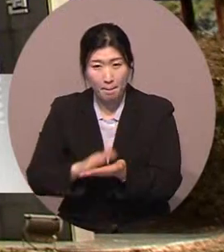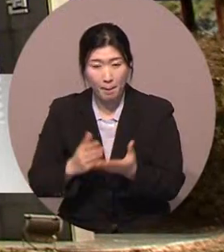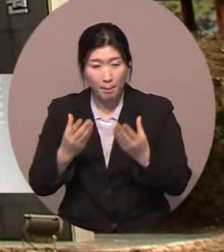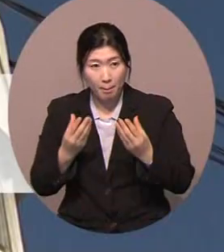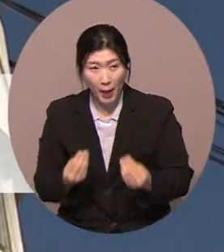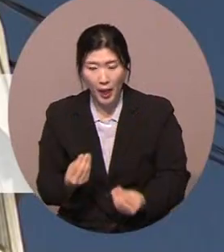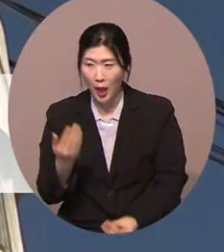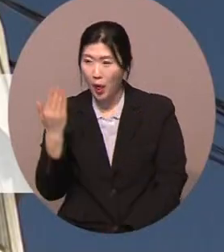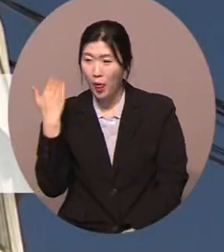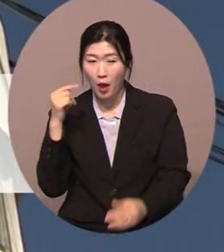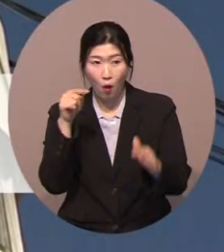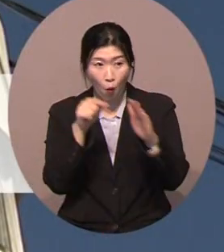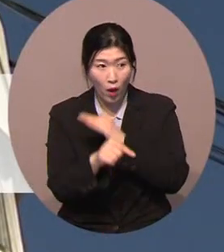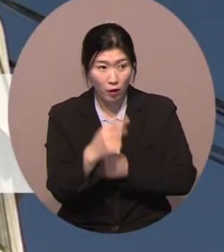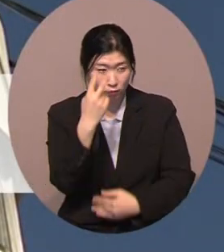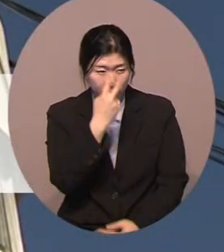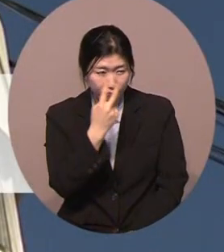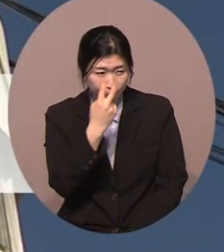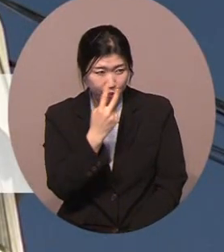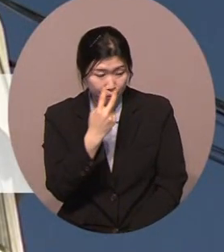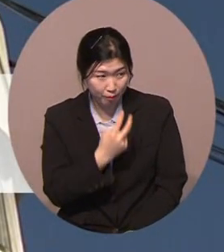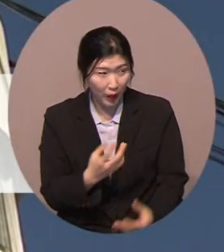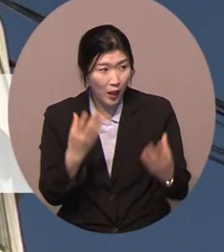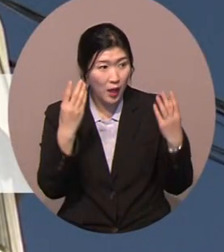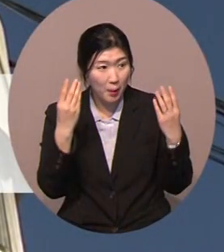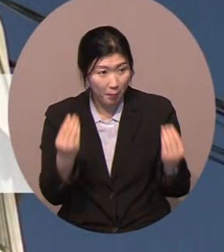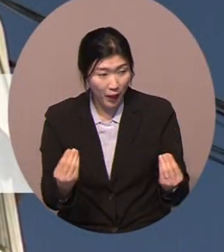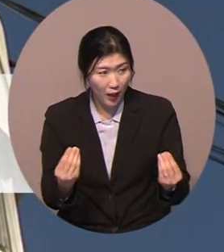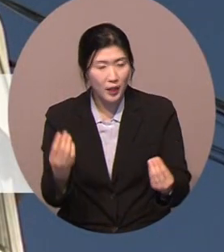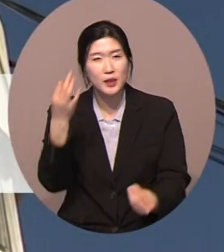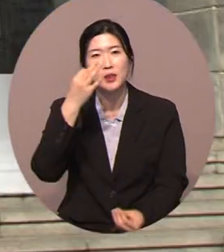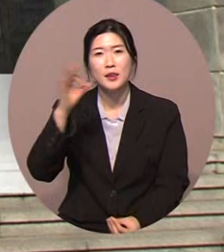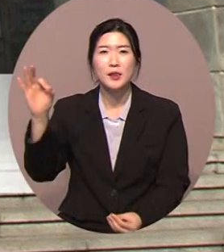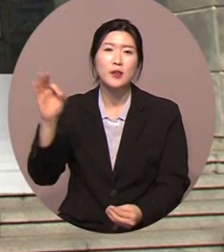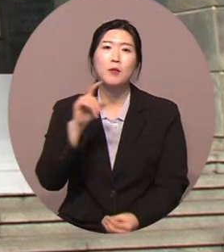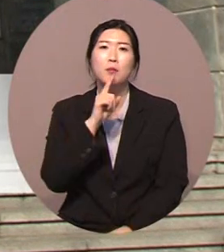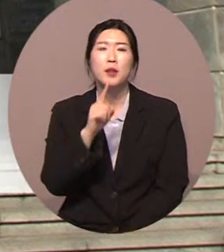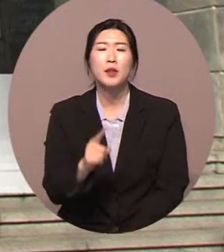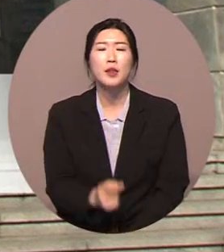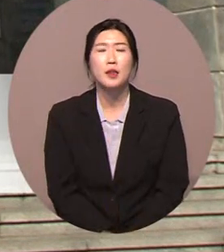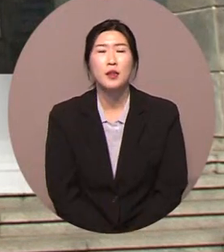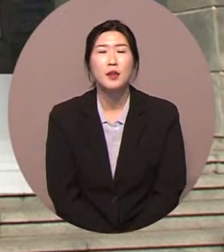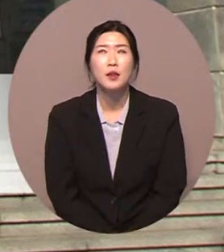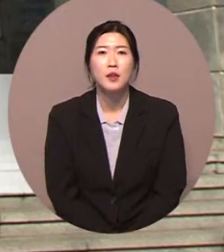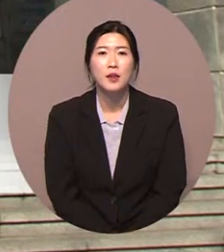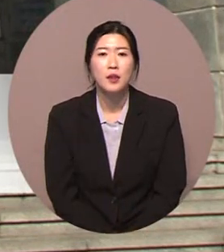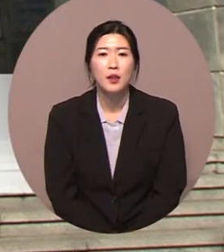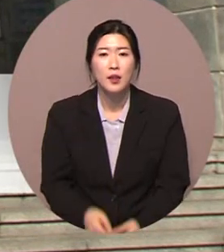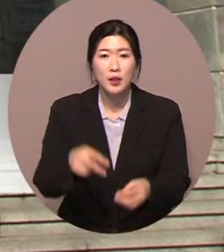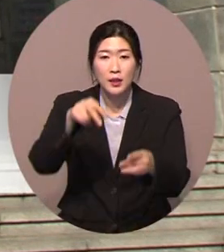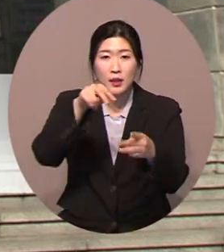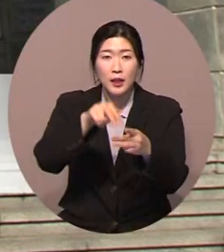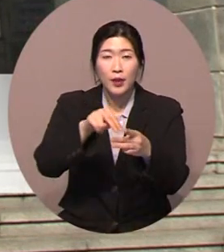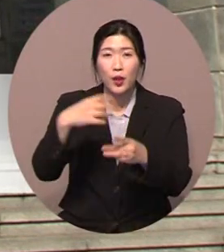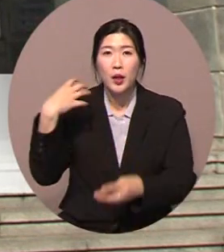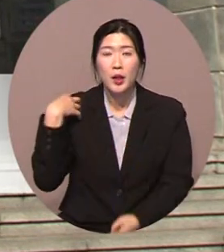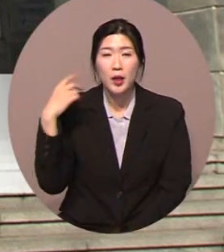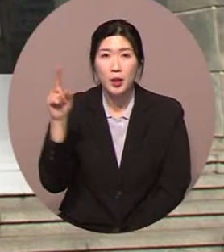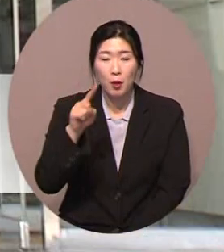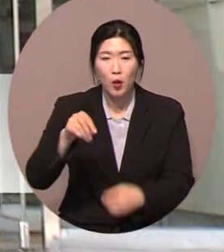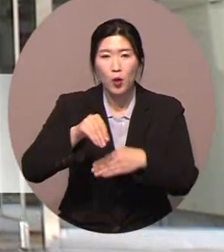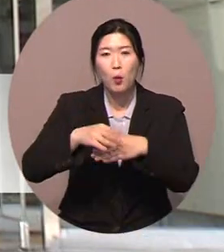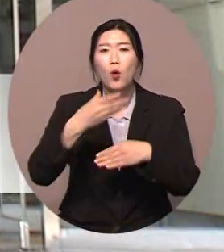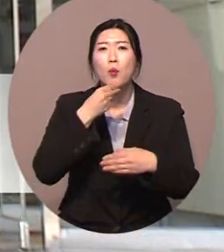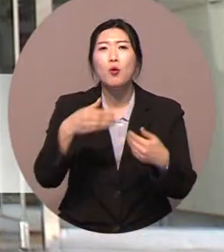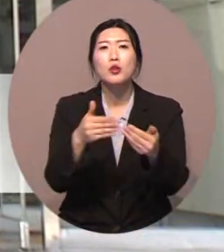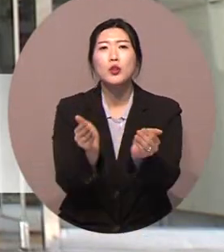실사를 거쳐 지난 8일 보건 복지부 최종 지정 통보를 받았습니다 권역 응급 이료 센터는 보건복지부가